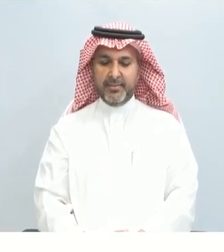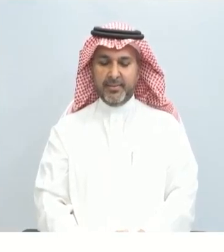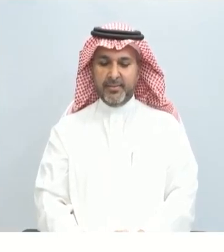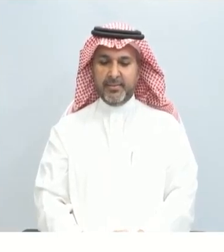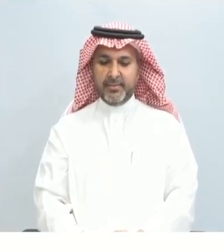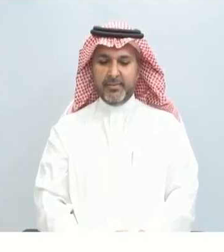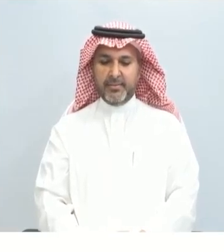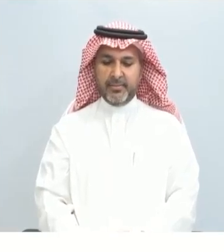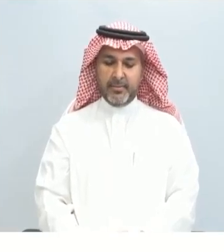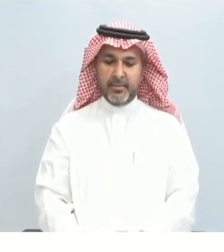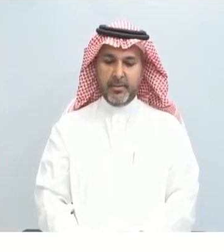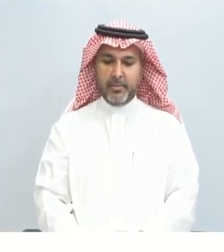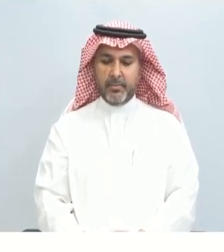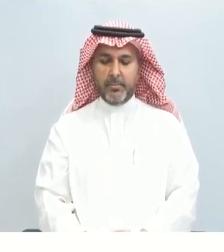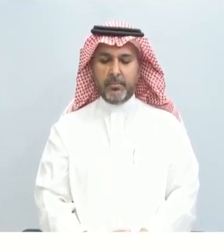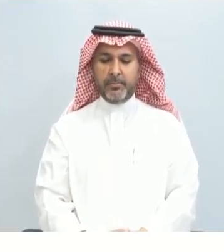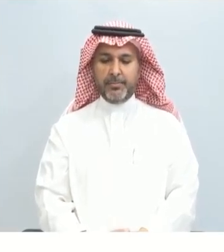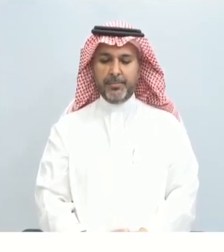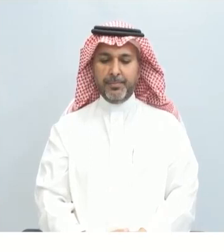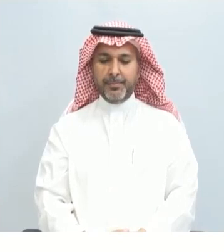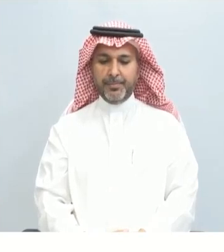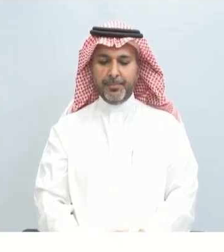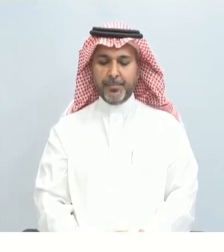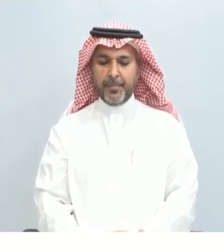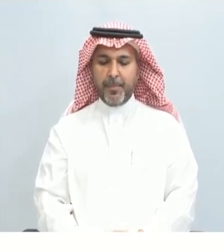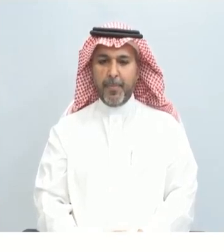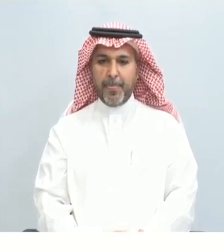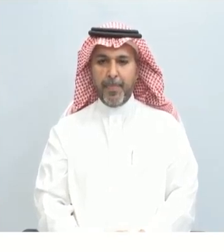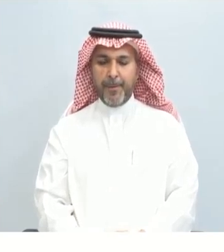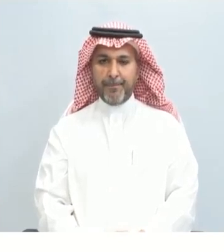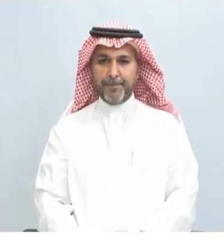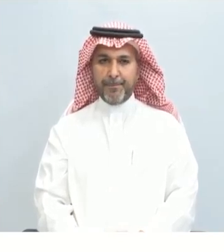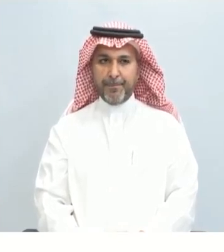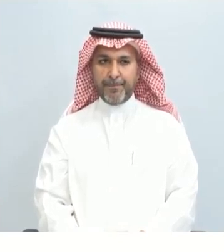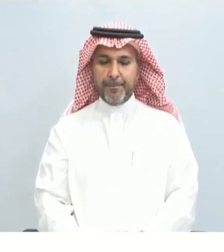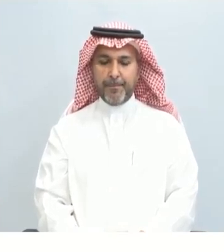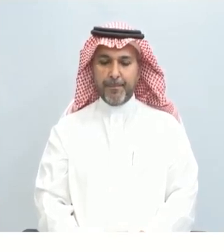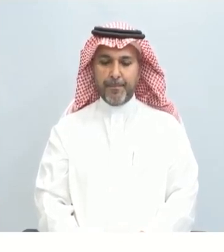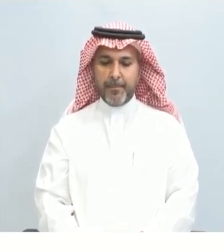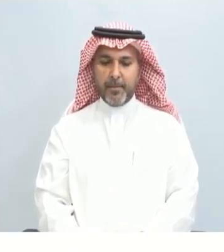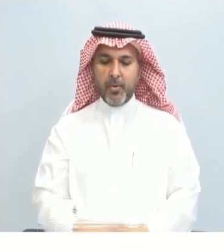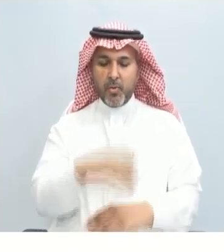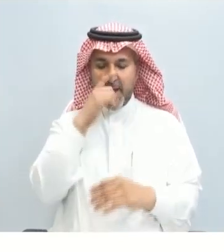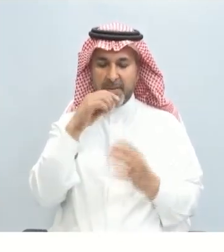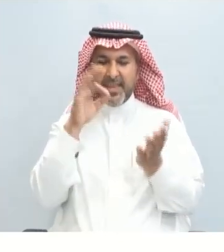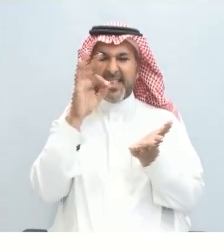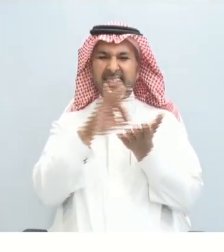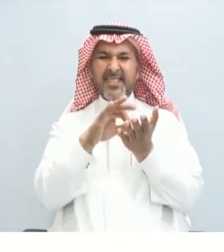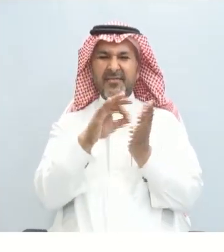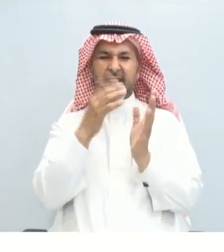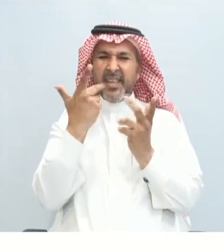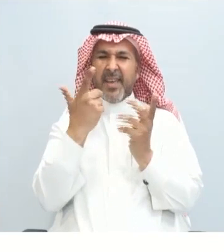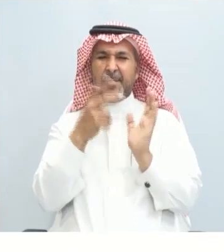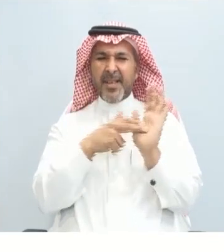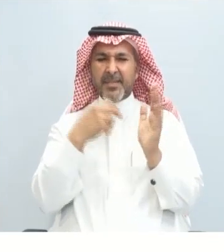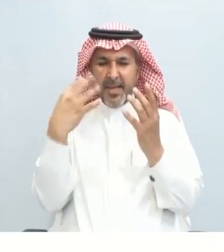كم سالب واحد يعني طريقه اخرى ممكن نقول ما هو او ما هي القيمه التي تصفر هذا المقدار هي الاربعه